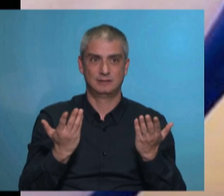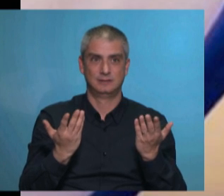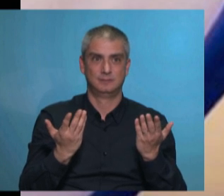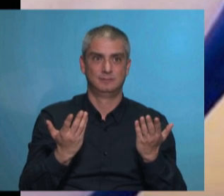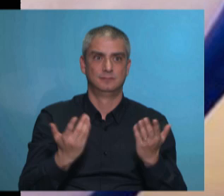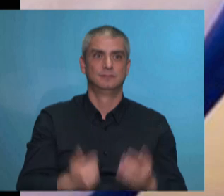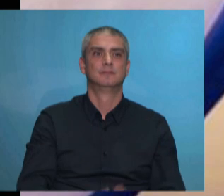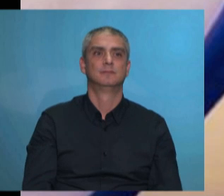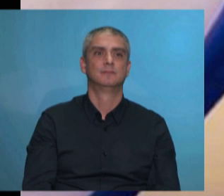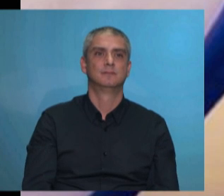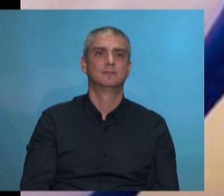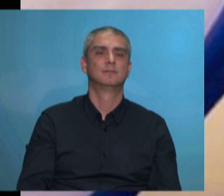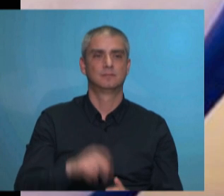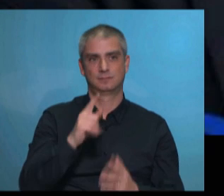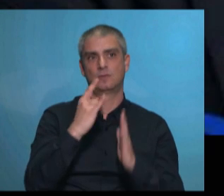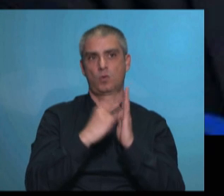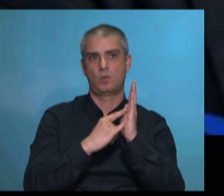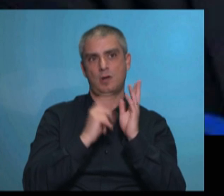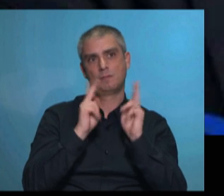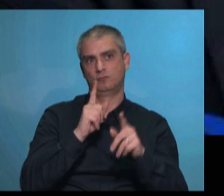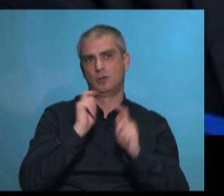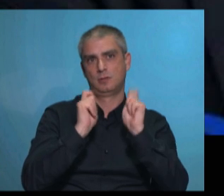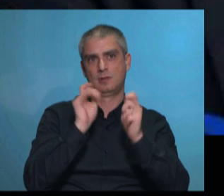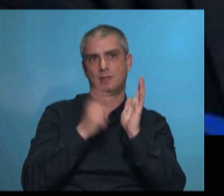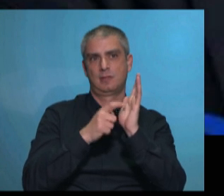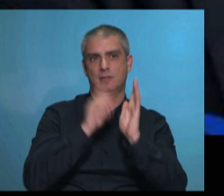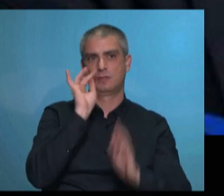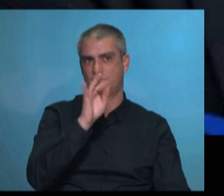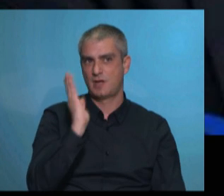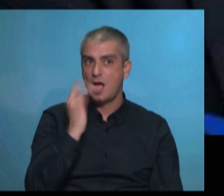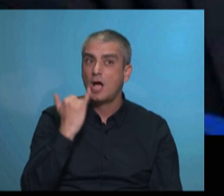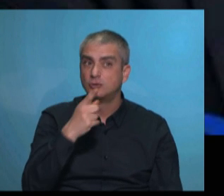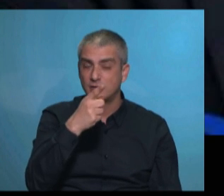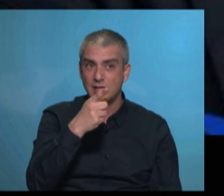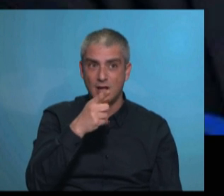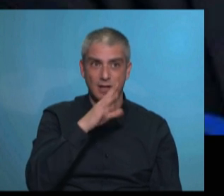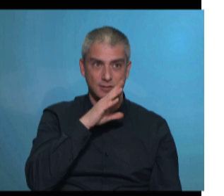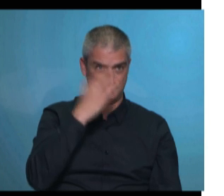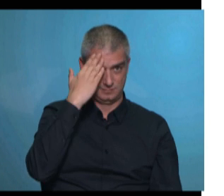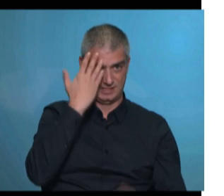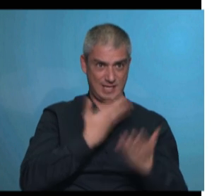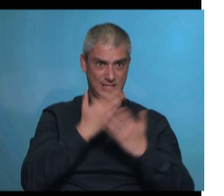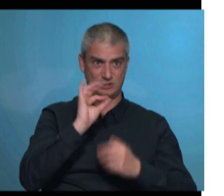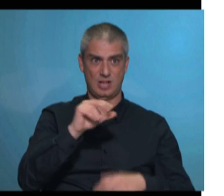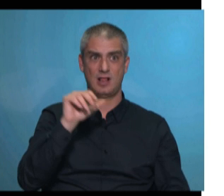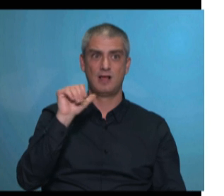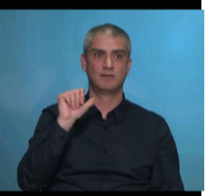مقاطعة الدستور يخول أي شخص يفعل قضية الآن تعرف فجر السعيد علاقتها مع